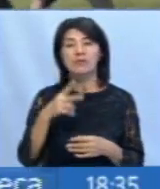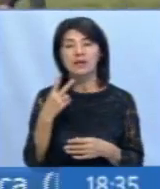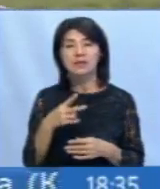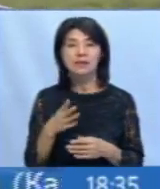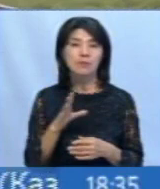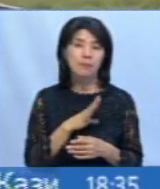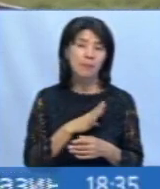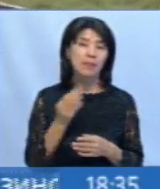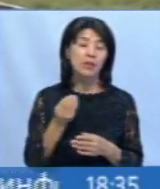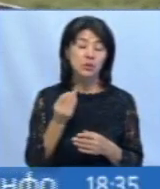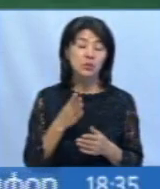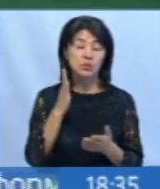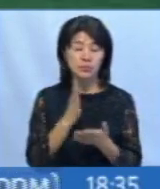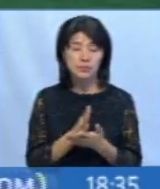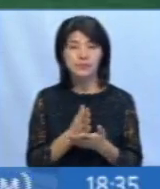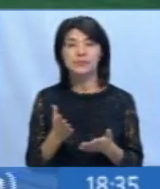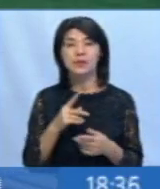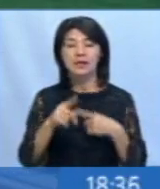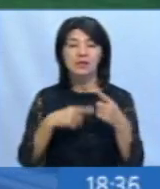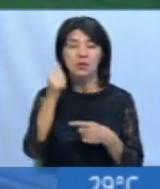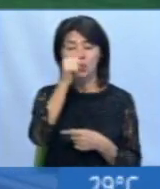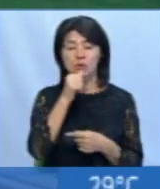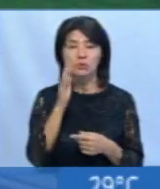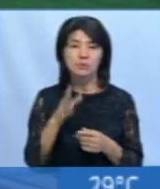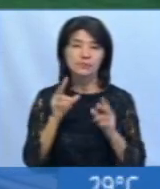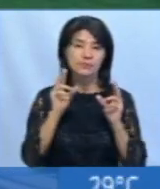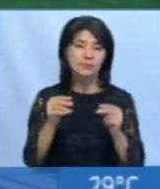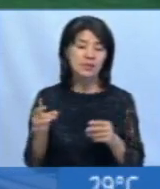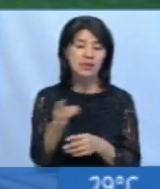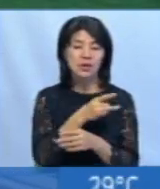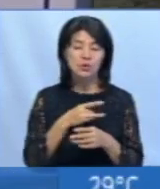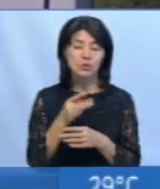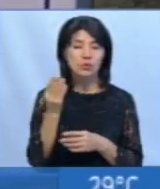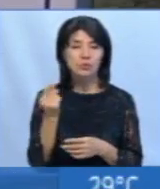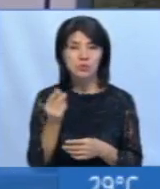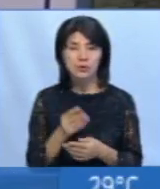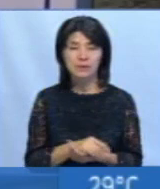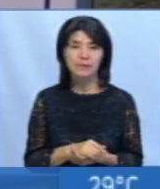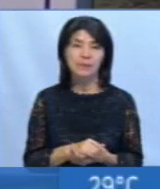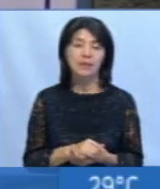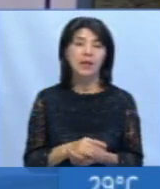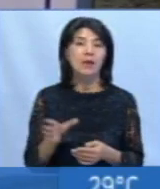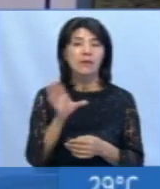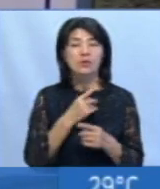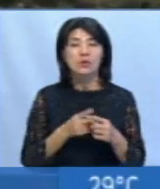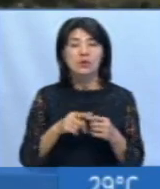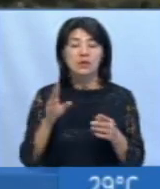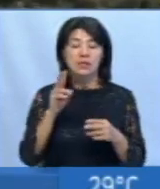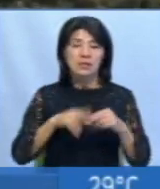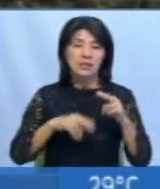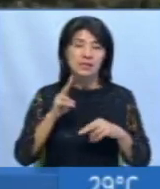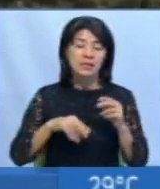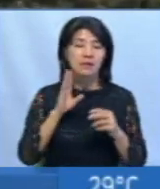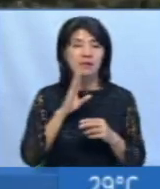внутри поселковых улиц. В следующем году их пообещали отремонтировать за счет районного бюджета. В Кызылтане глава региона проинспектировал строительство водопровода.